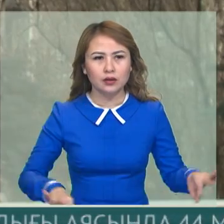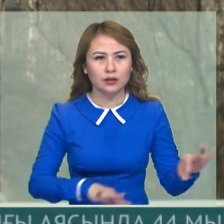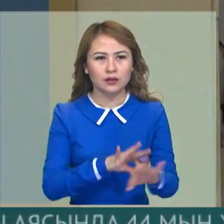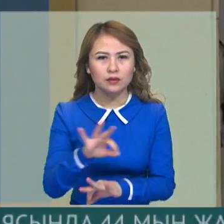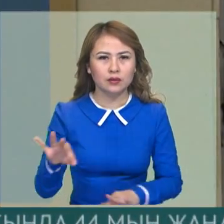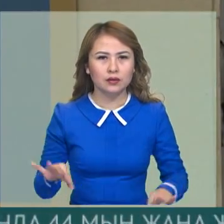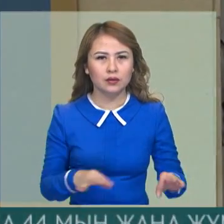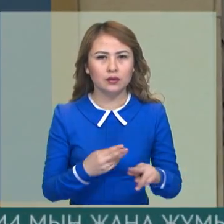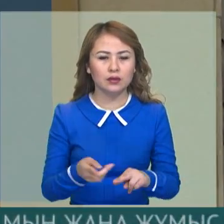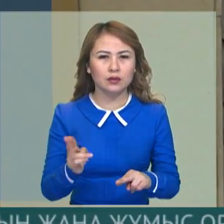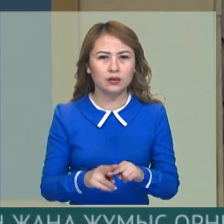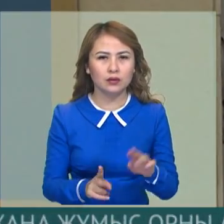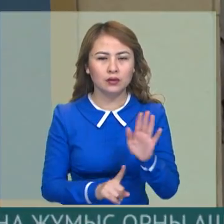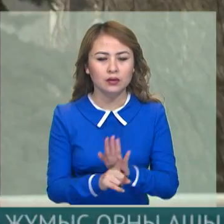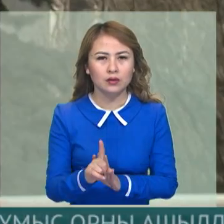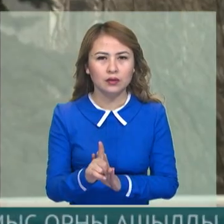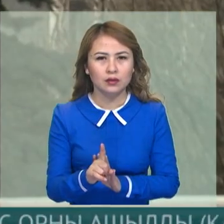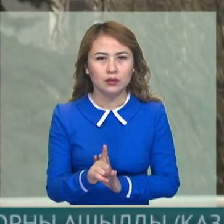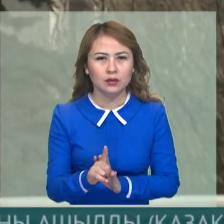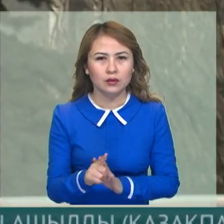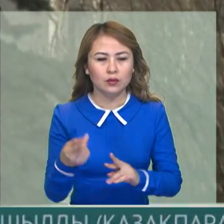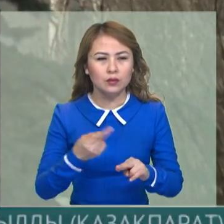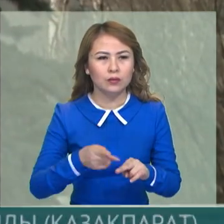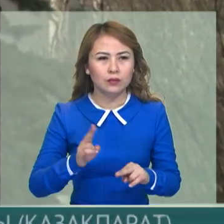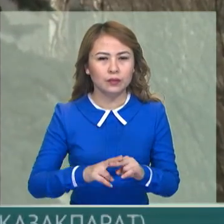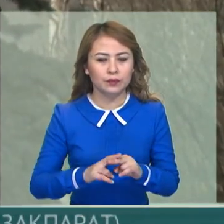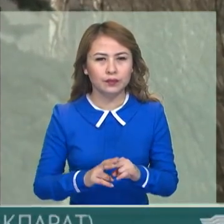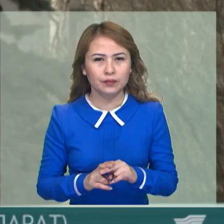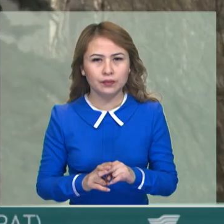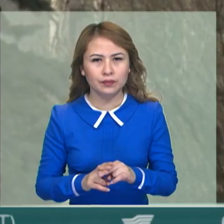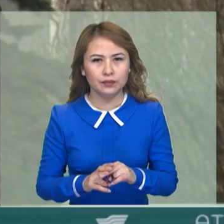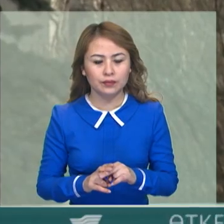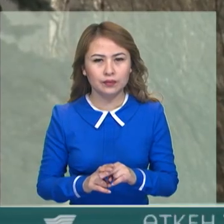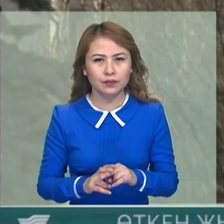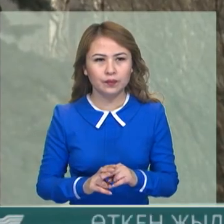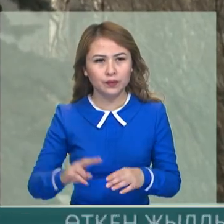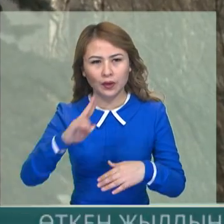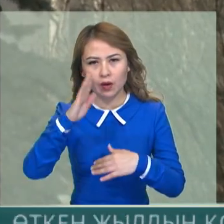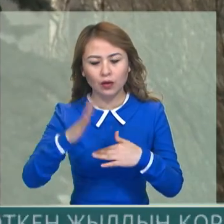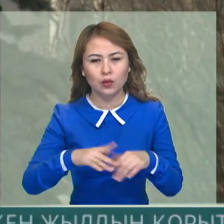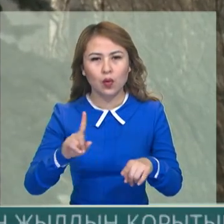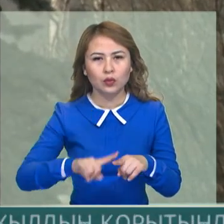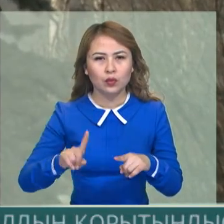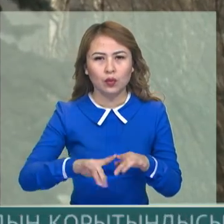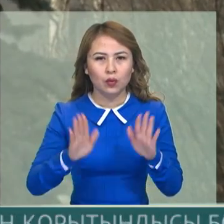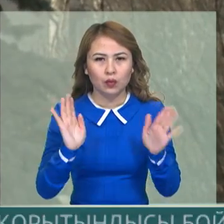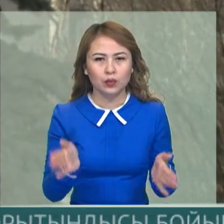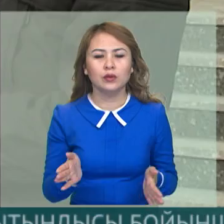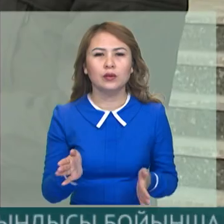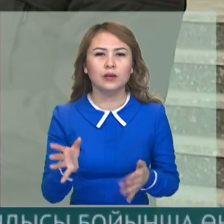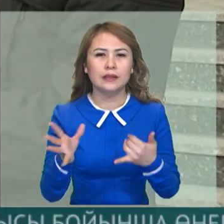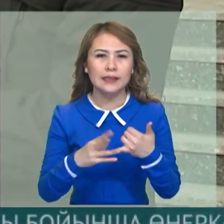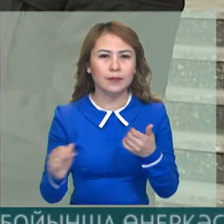дизайнын құртпай, оның эстетикалық жағдайын сақтау керек та. Осы жұмыстар жақын арада басталып, жер кеу